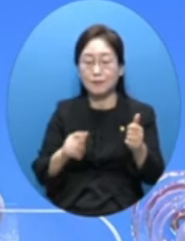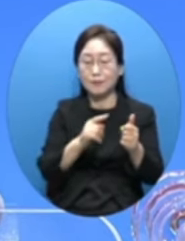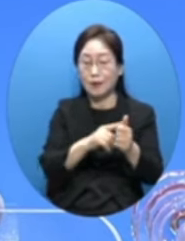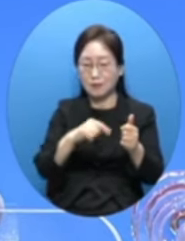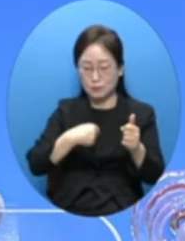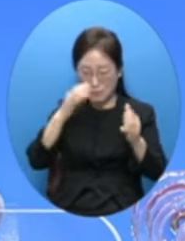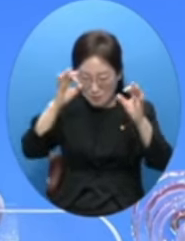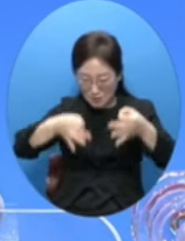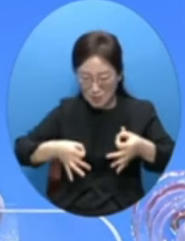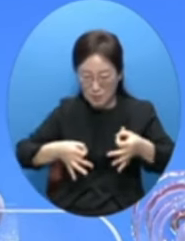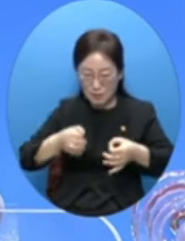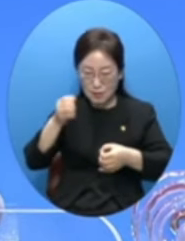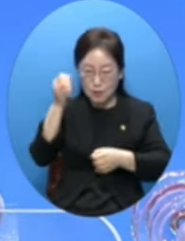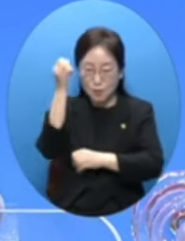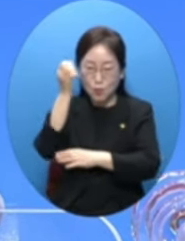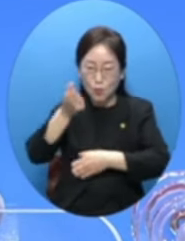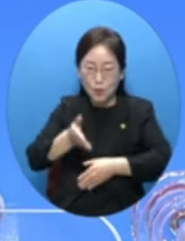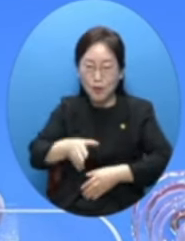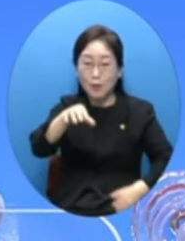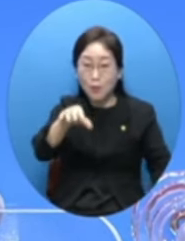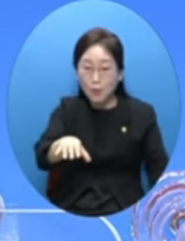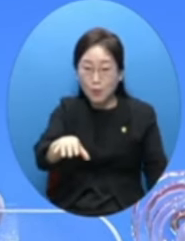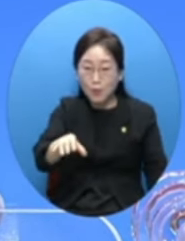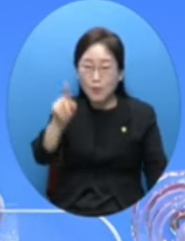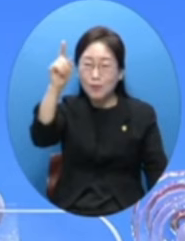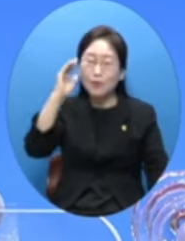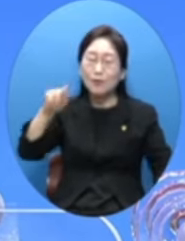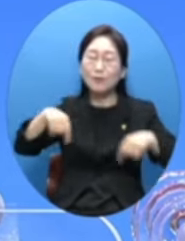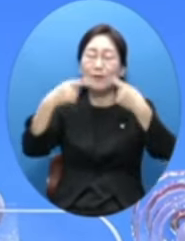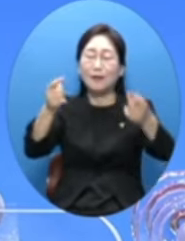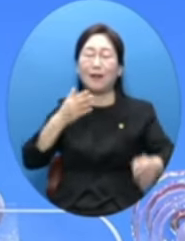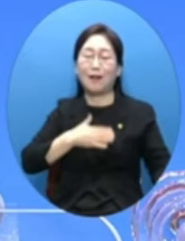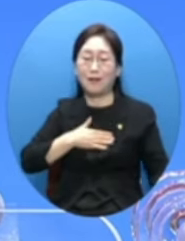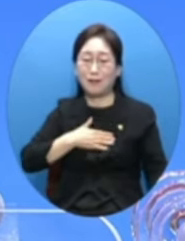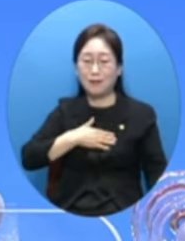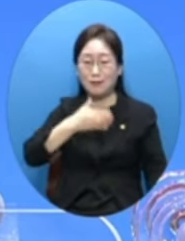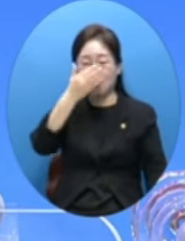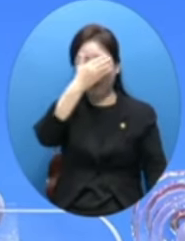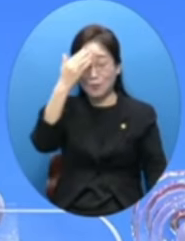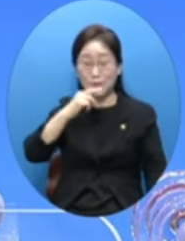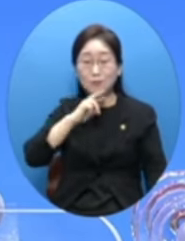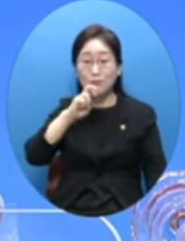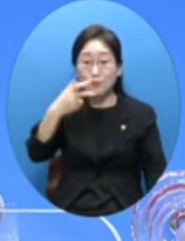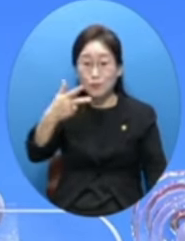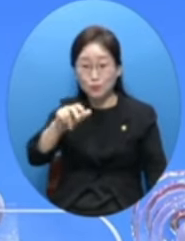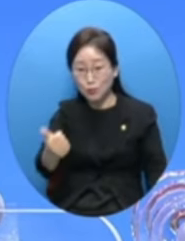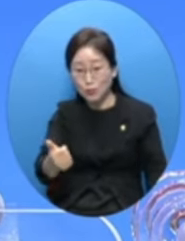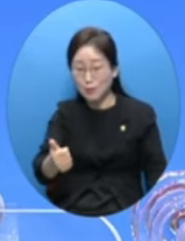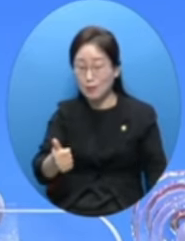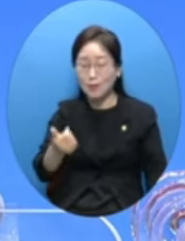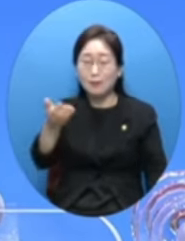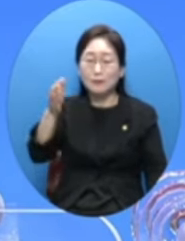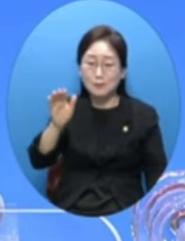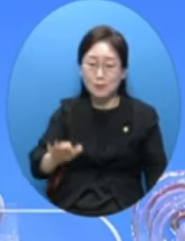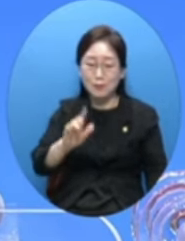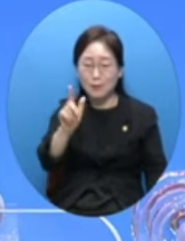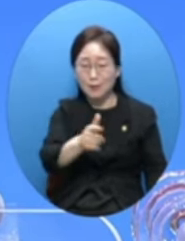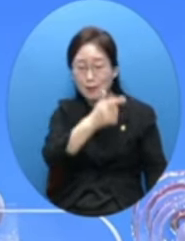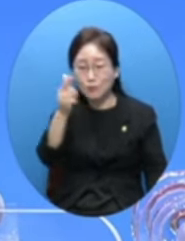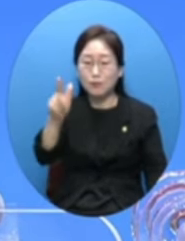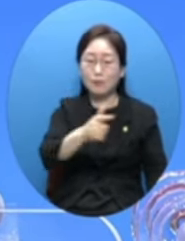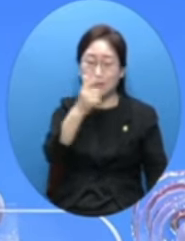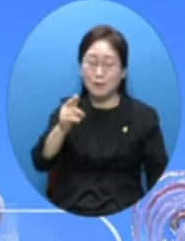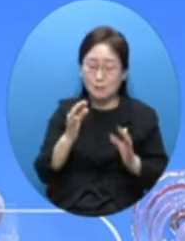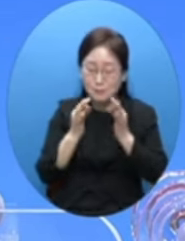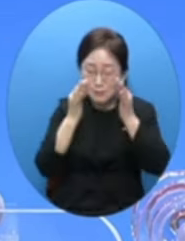자기 본향 천국으로 갈 걸 알았기 때문에 젊은 나이로 인생을 마쳤어도 하루하루를 정말